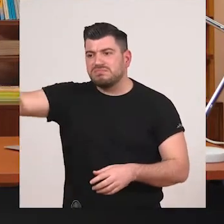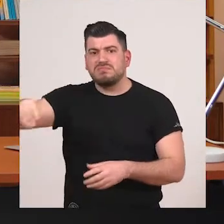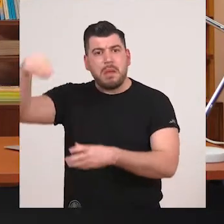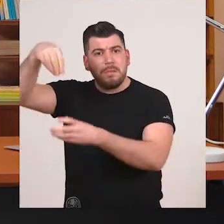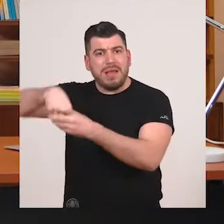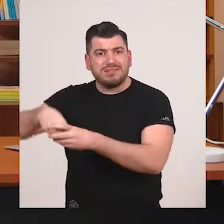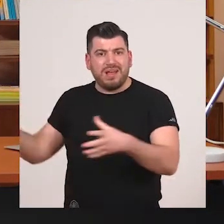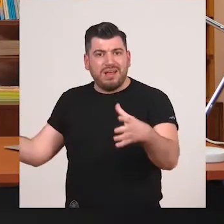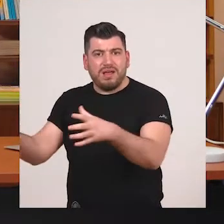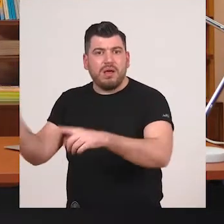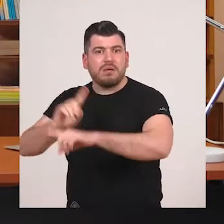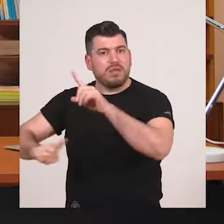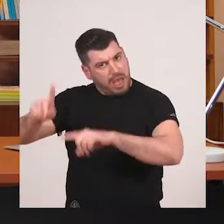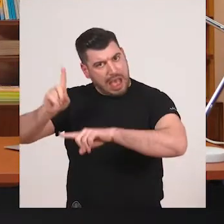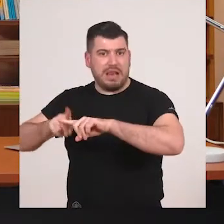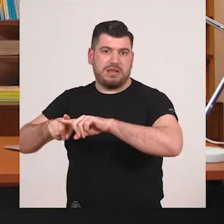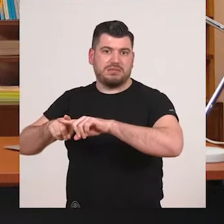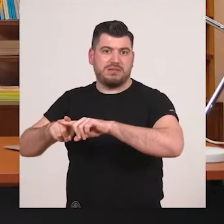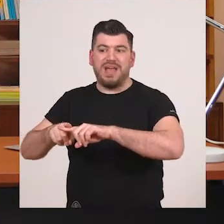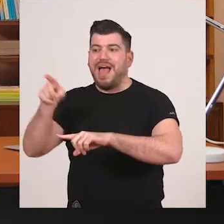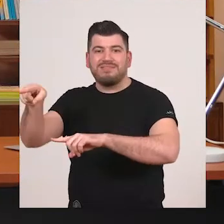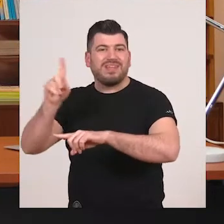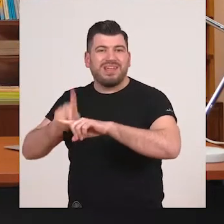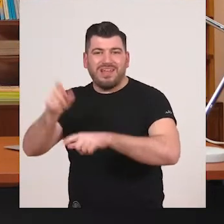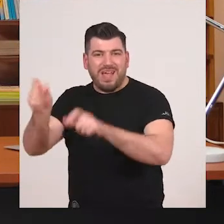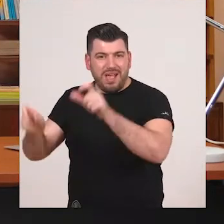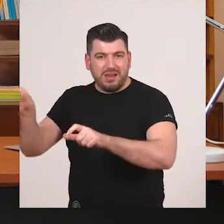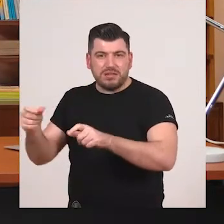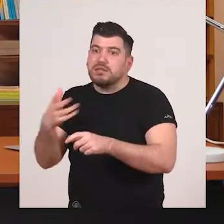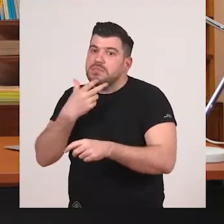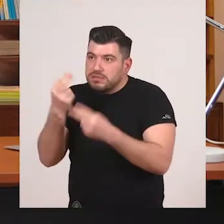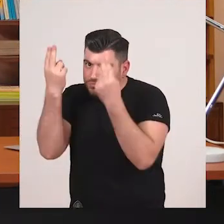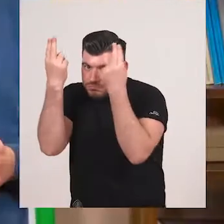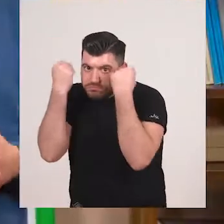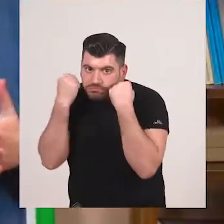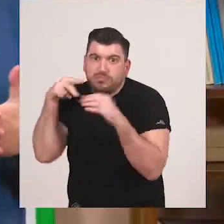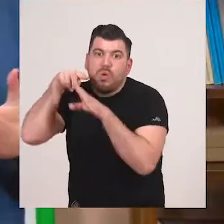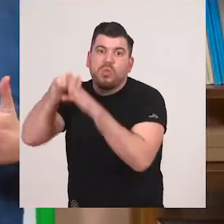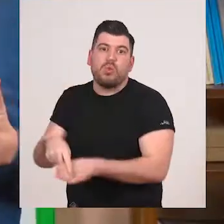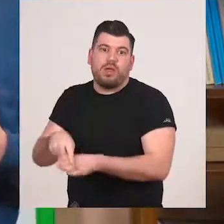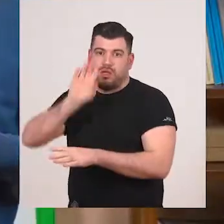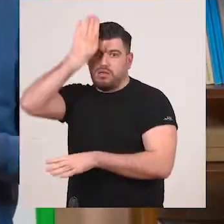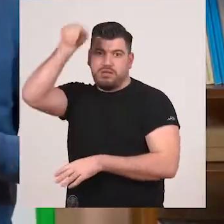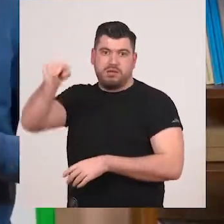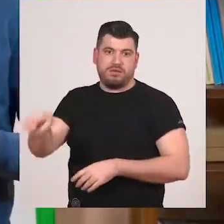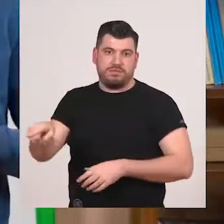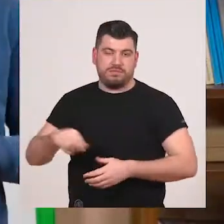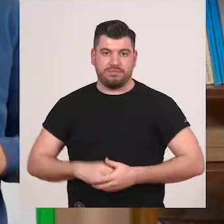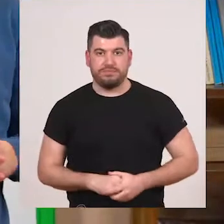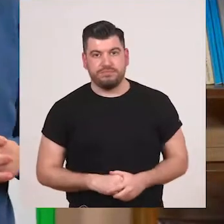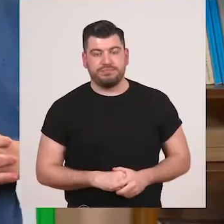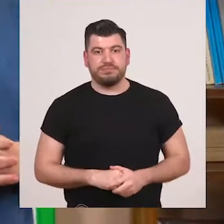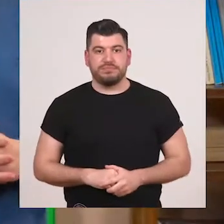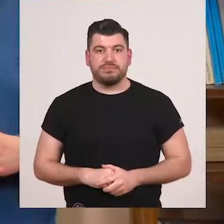πολλοί Έλληνες, οι οποίοι είχαν υποταχθεί στην Περσία. Βέβαια, θα